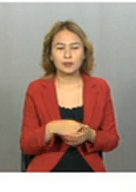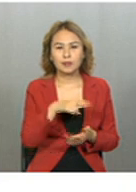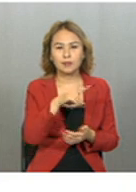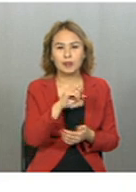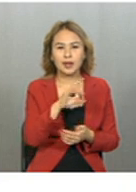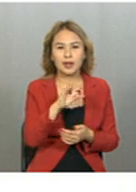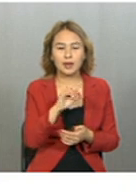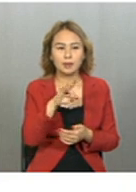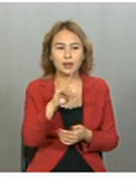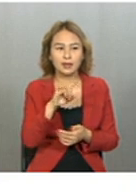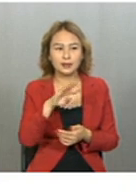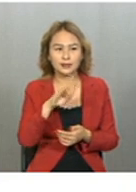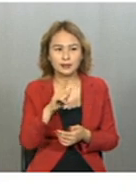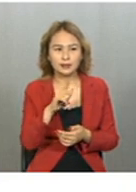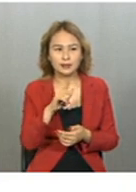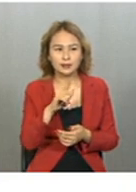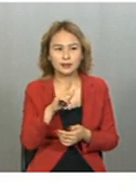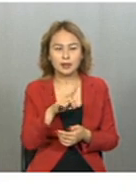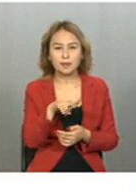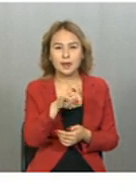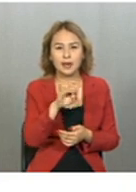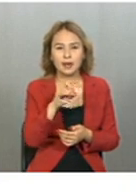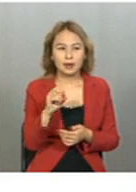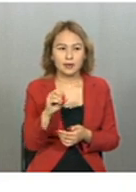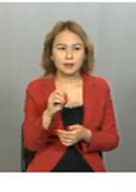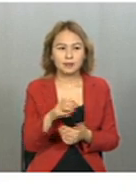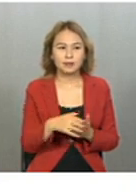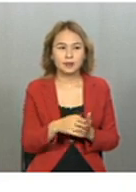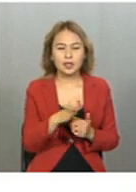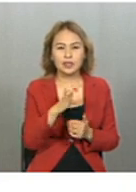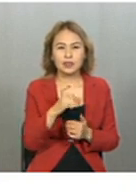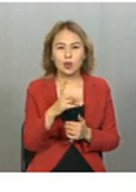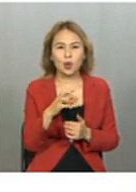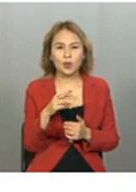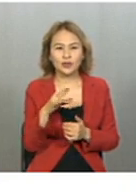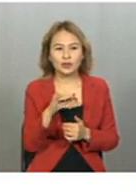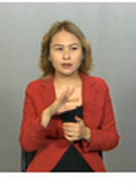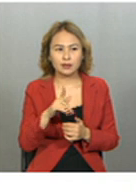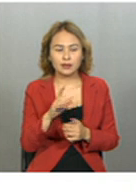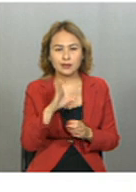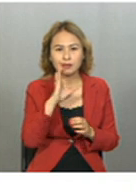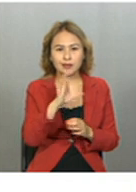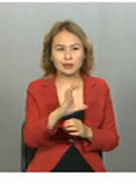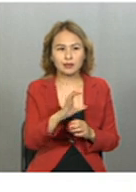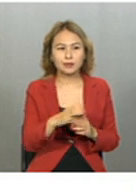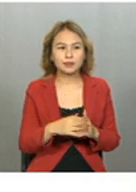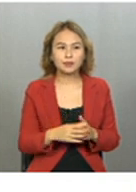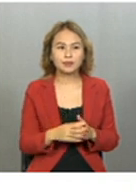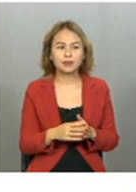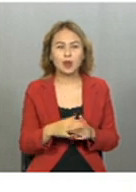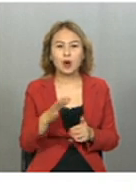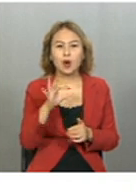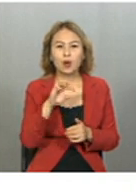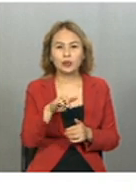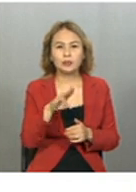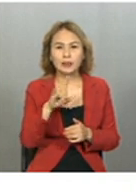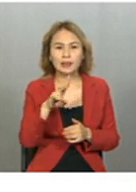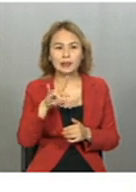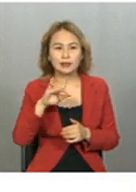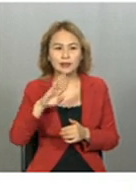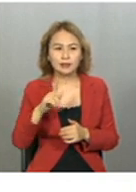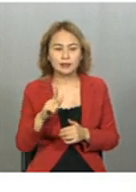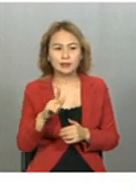Переплыть, приставка «пере». Сходить, приставка «с».